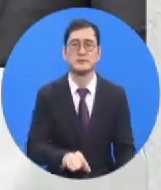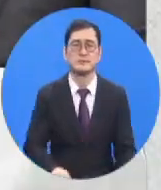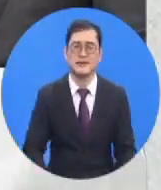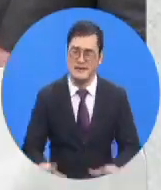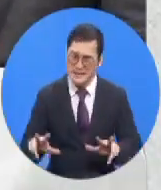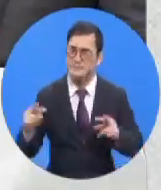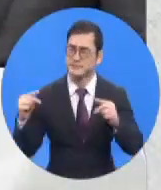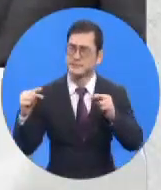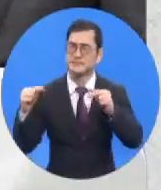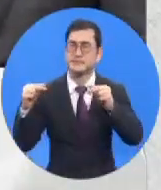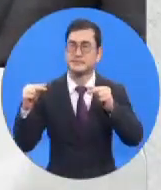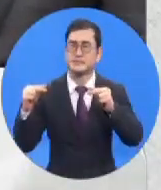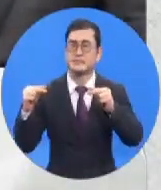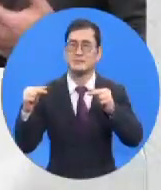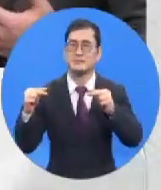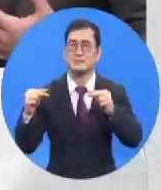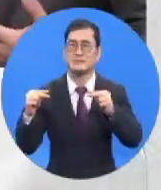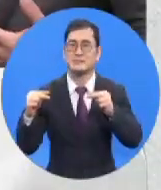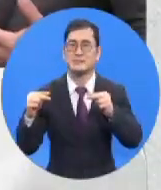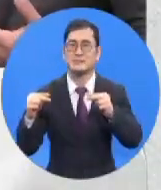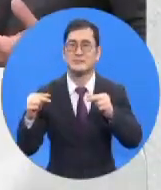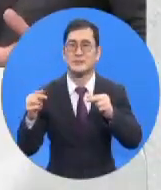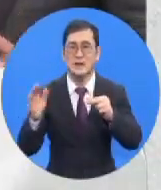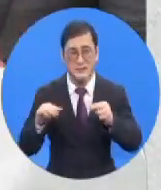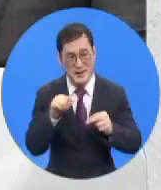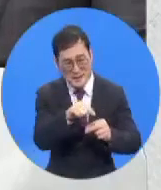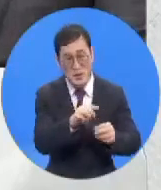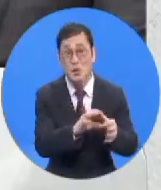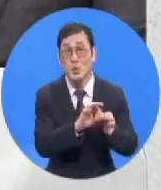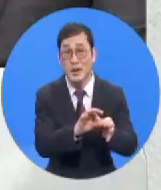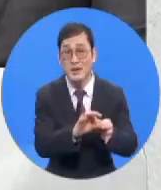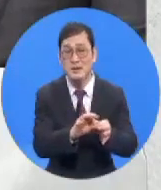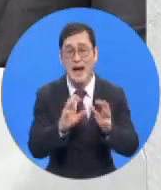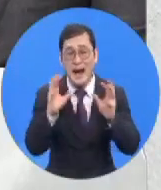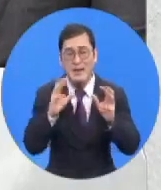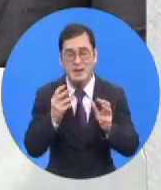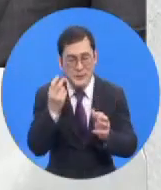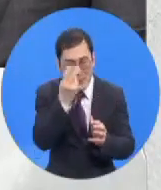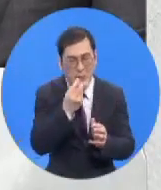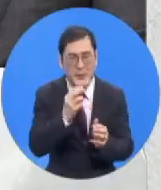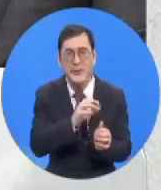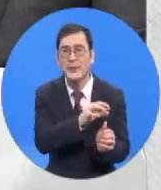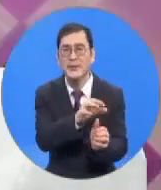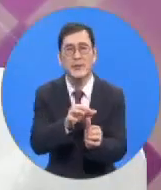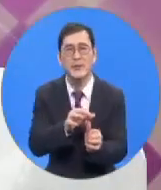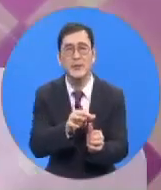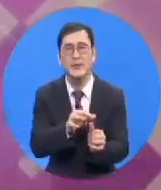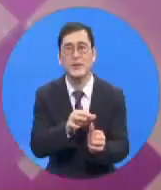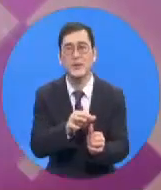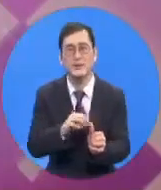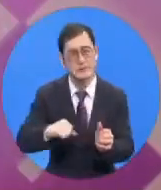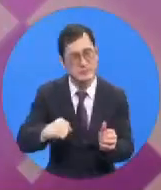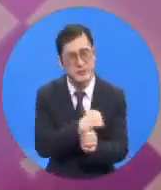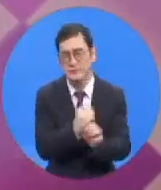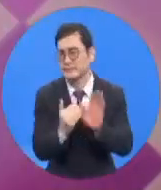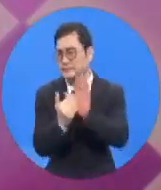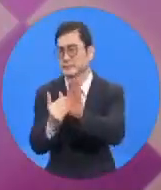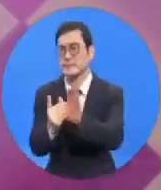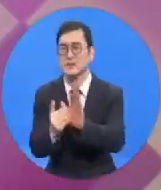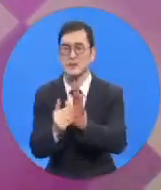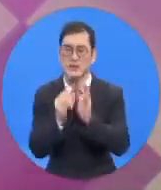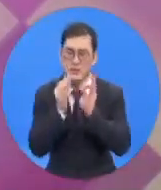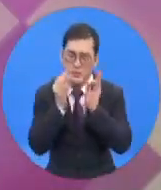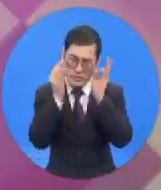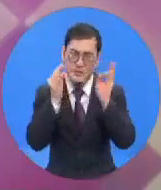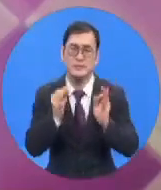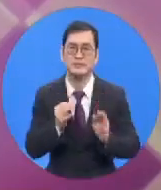지금은 다들 그렇게 생각하실 거예요. 예. 저도 그렇고 이런 느낌이 이어졌으면 좋겠어요. 네. 저 오늘 본 화면 속에서 어제